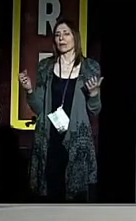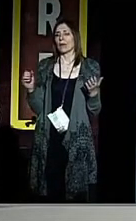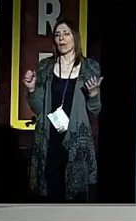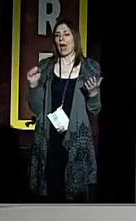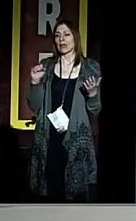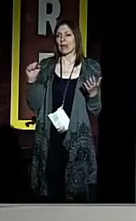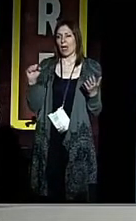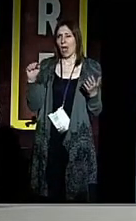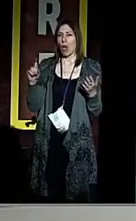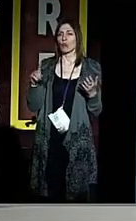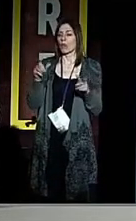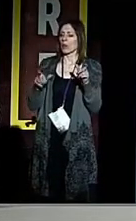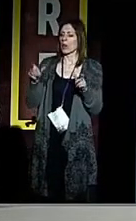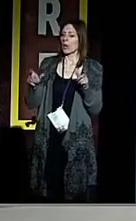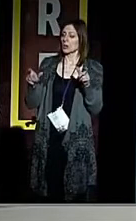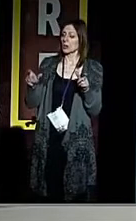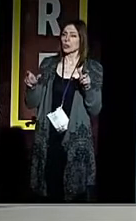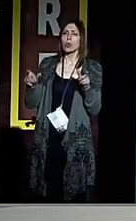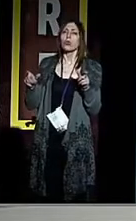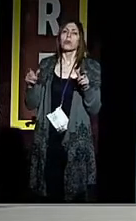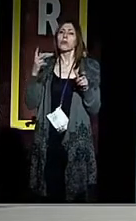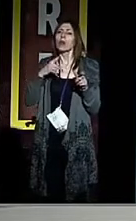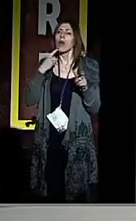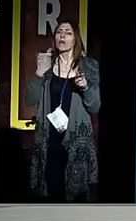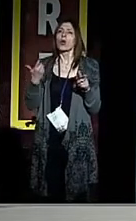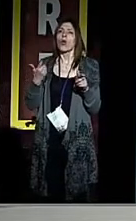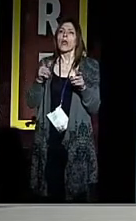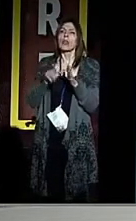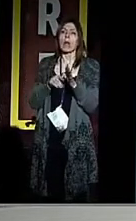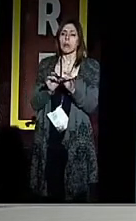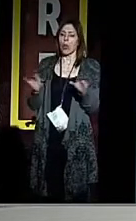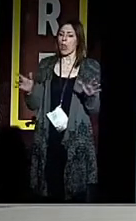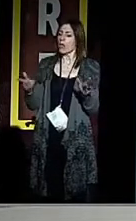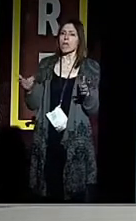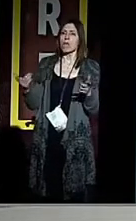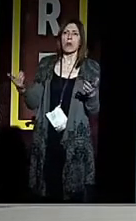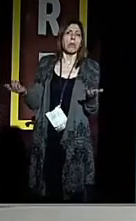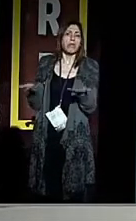persone che stavano passando il loro tempo libero, uccise da